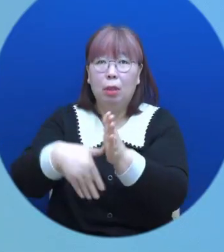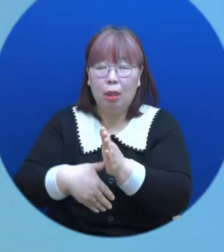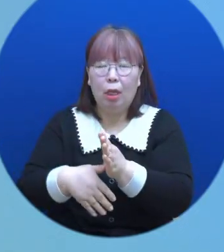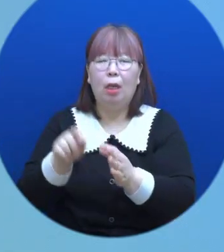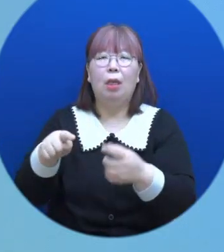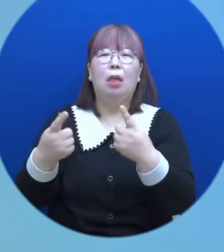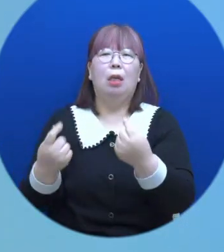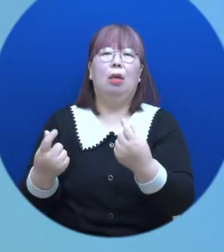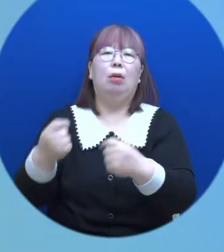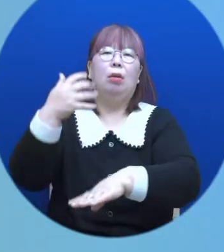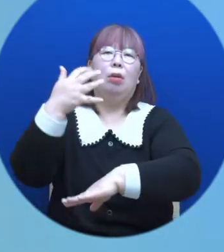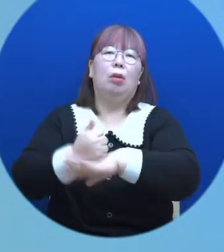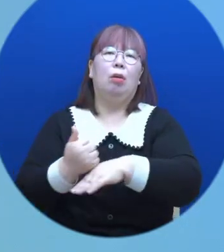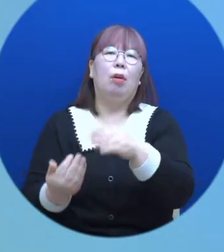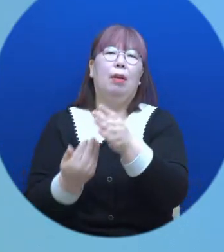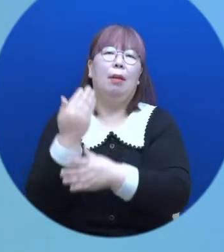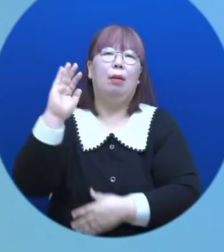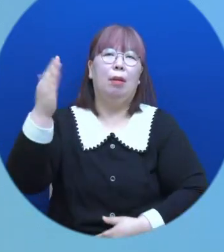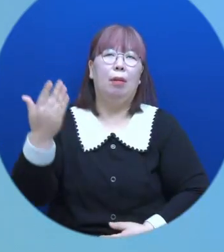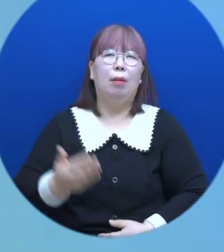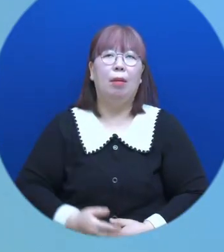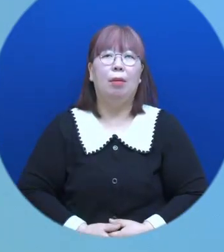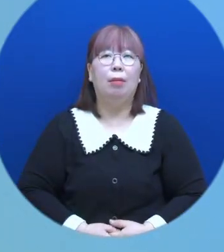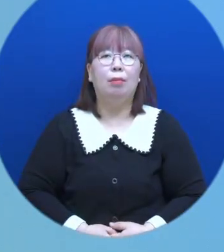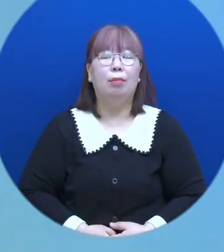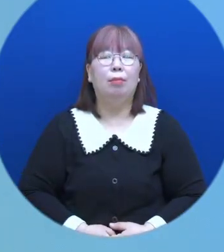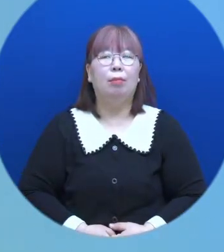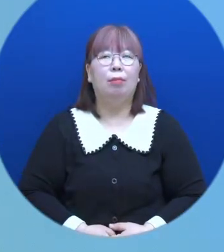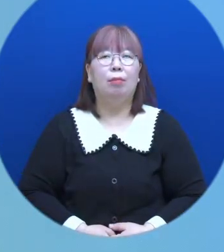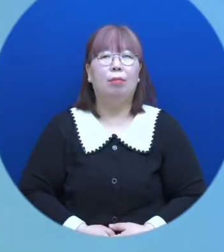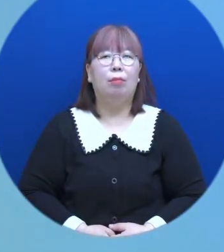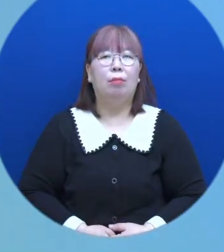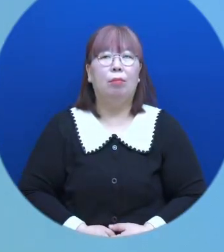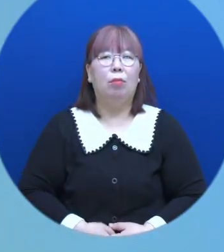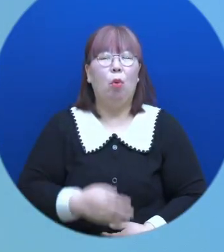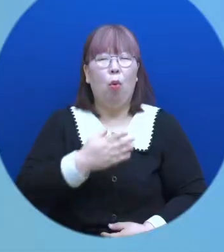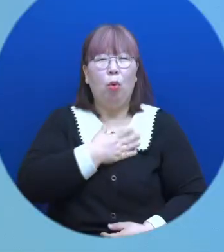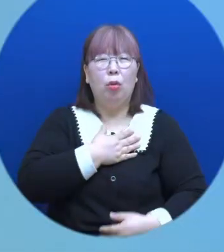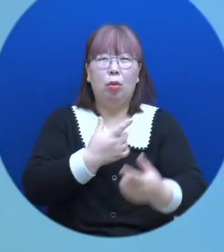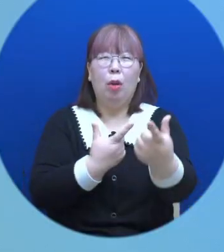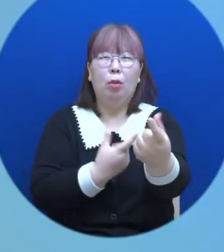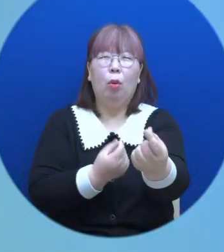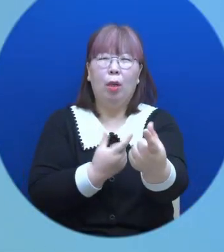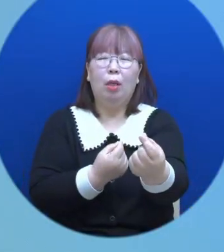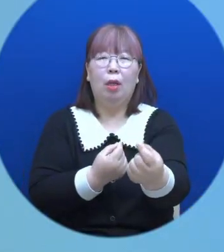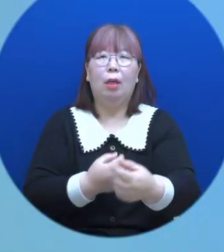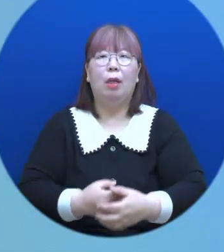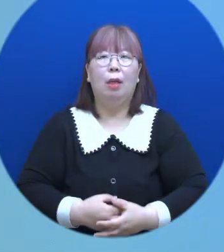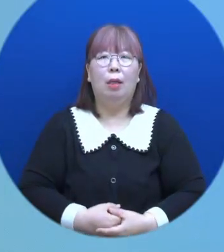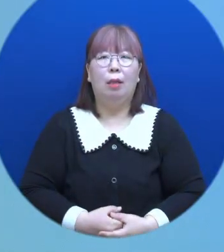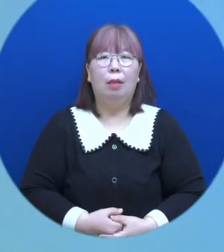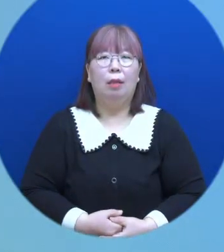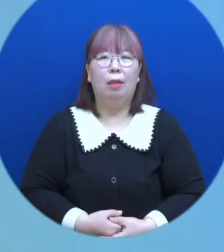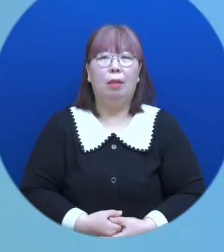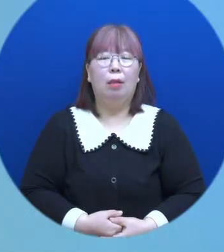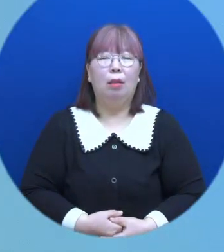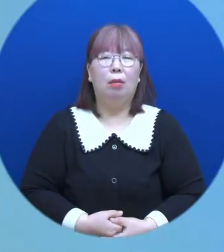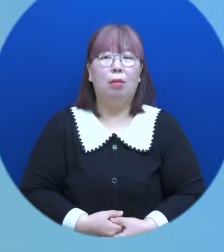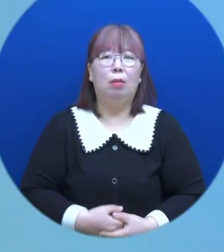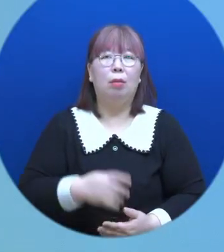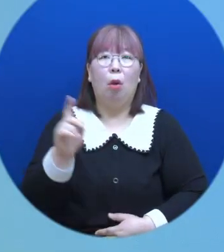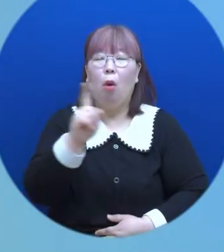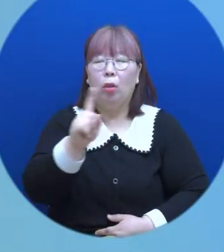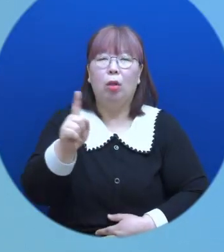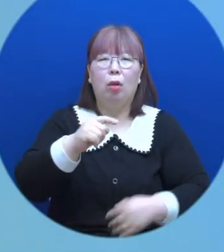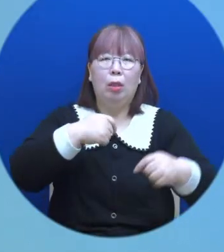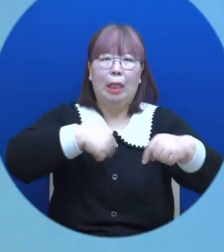이런 결과를 낳고 있더라. 오늘 저와 여러분도 똑같습니다. 어떤